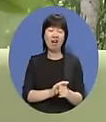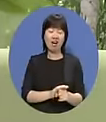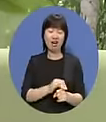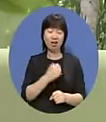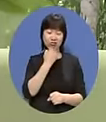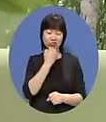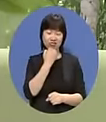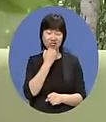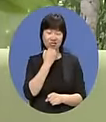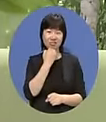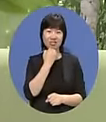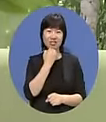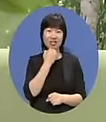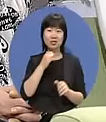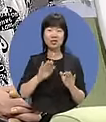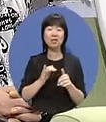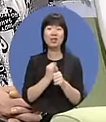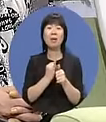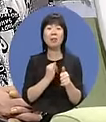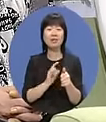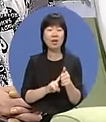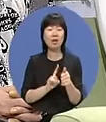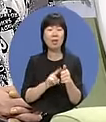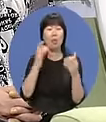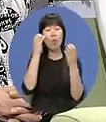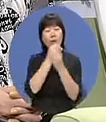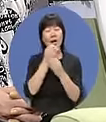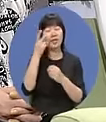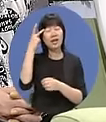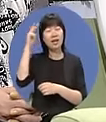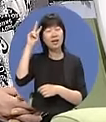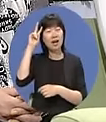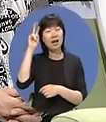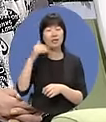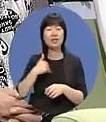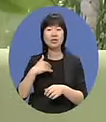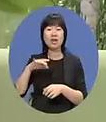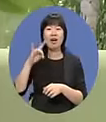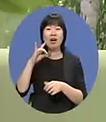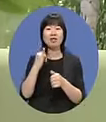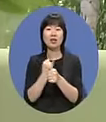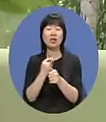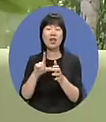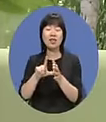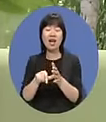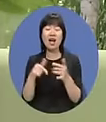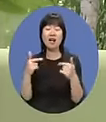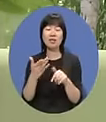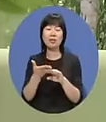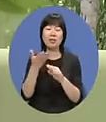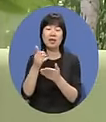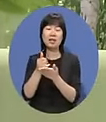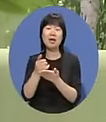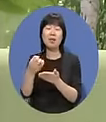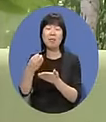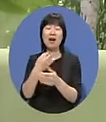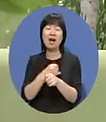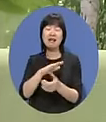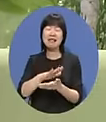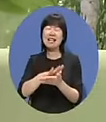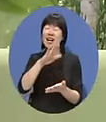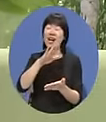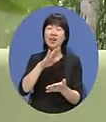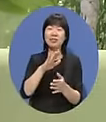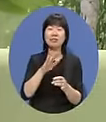하고 웃으셨는데, 이게 남자분들이 오해하고 있는 거예요. 착각하고 있는 아, 거예요. 저희는 신혼 때 항상 선배님들이 항상 해주는 말씀이신데, 뜨거운 밤을 보내라. 아니,